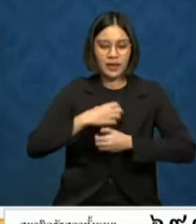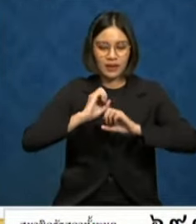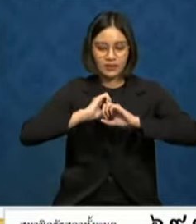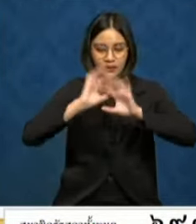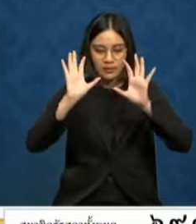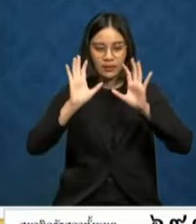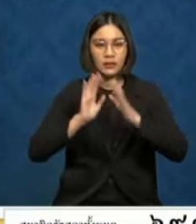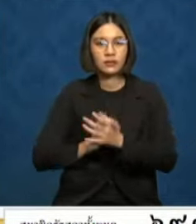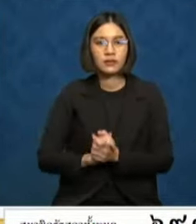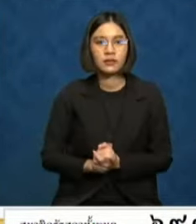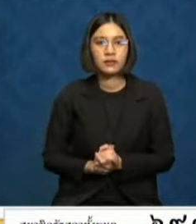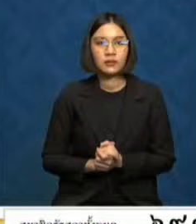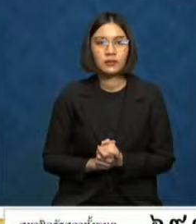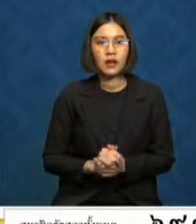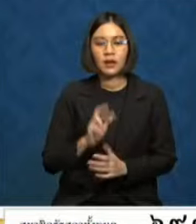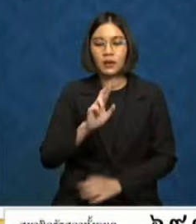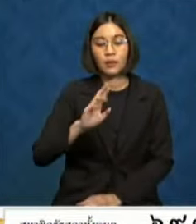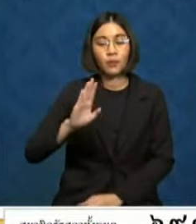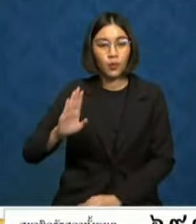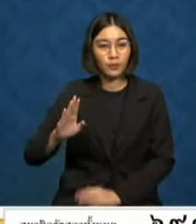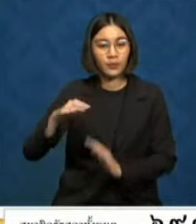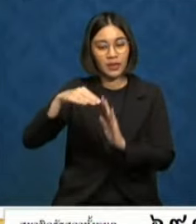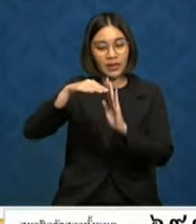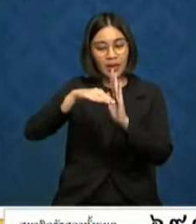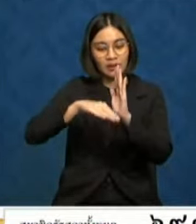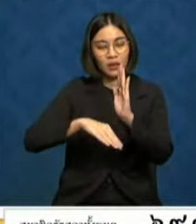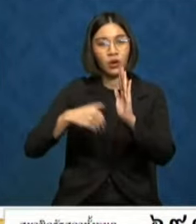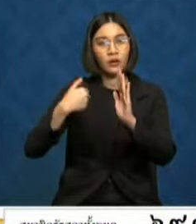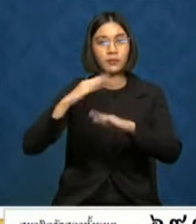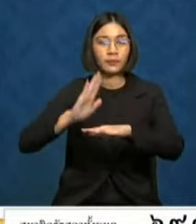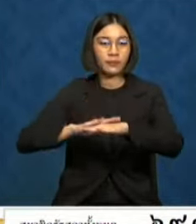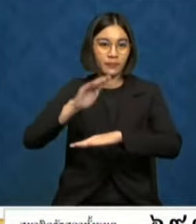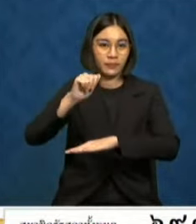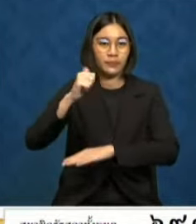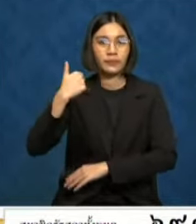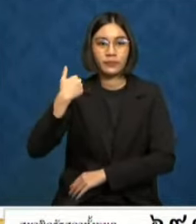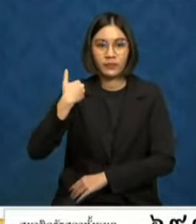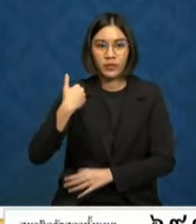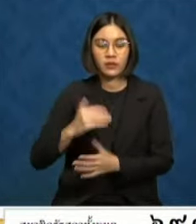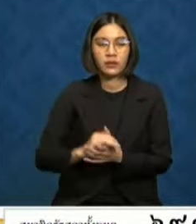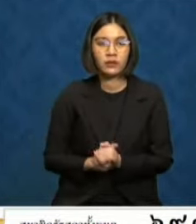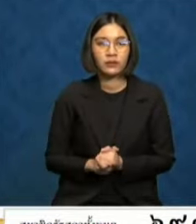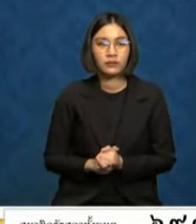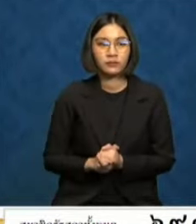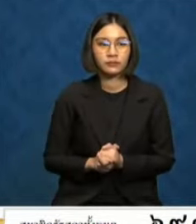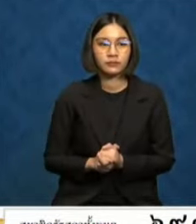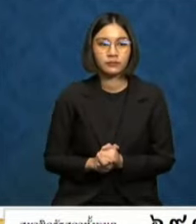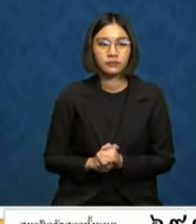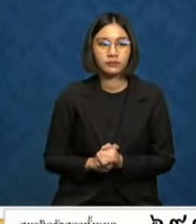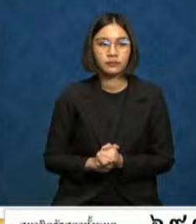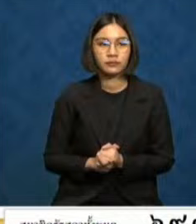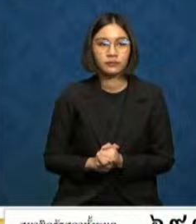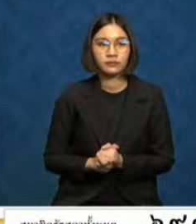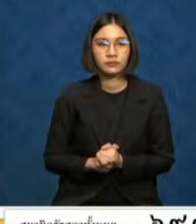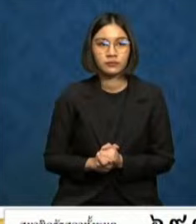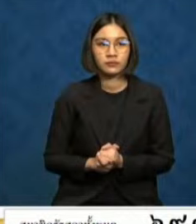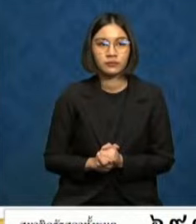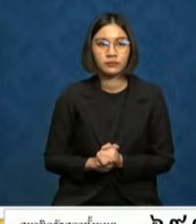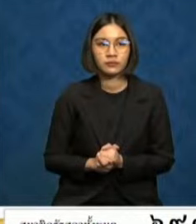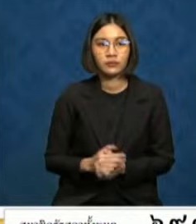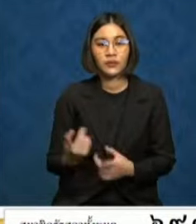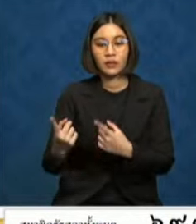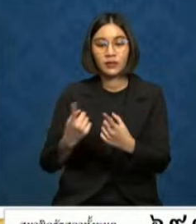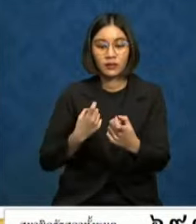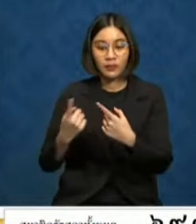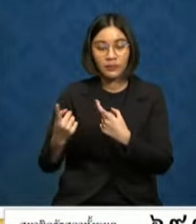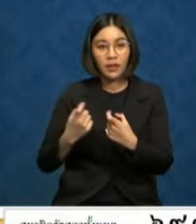รมเป็นระบบเป็นมืออาชีพมีคำถาม